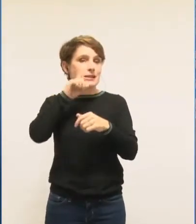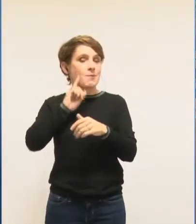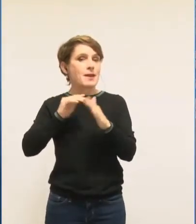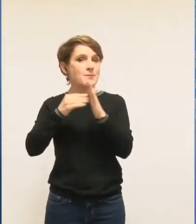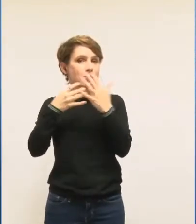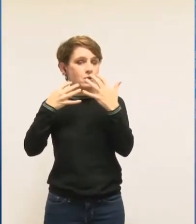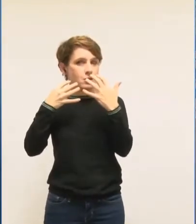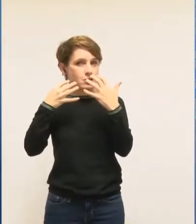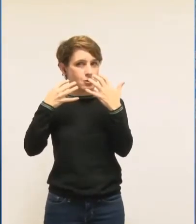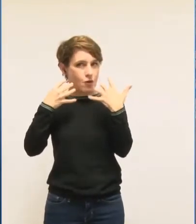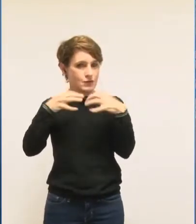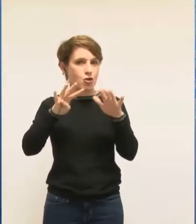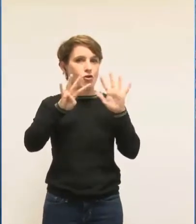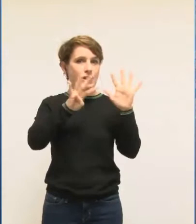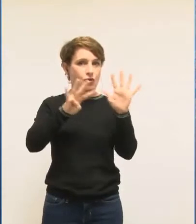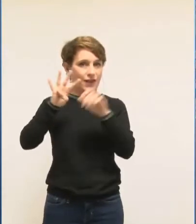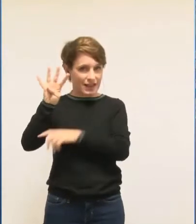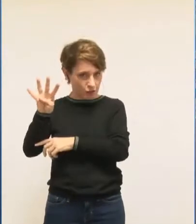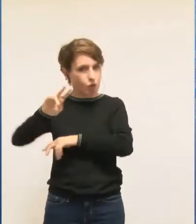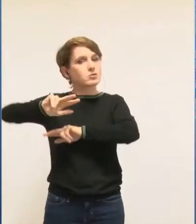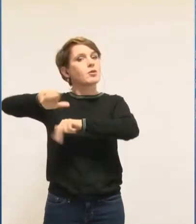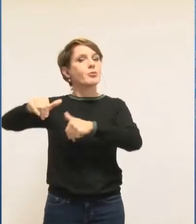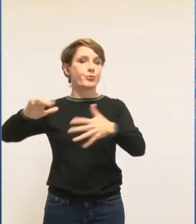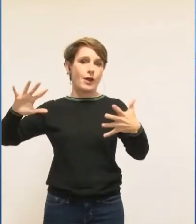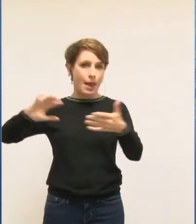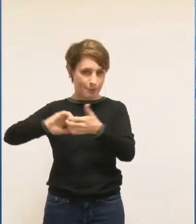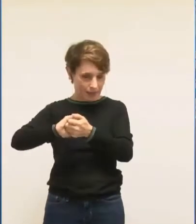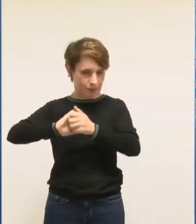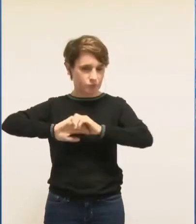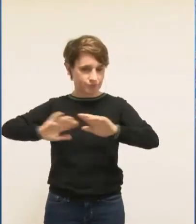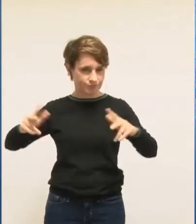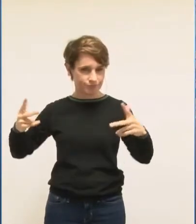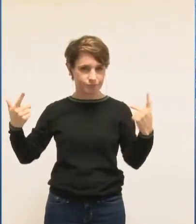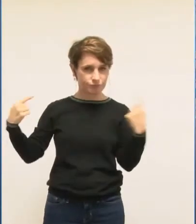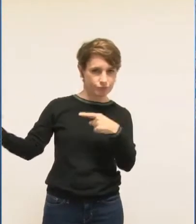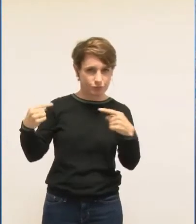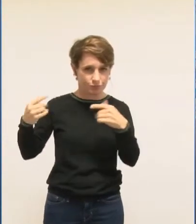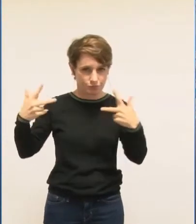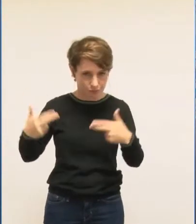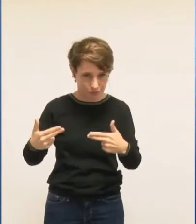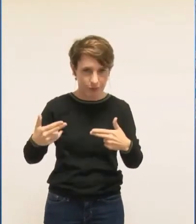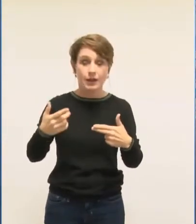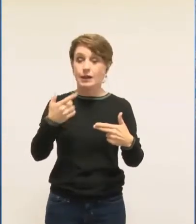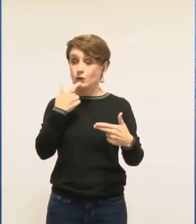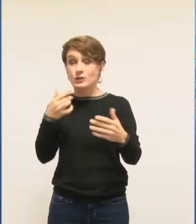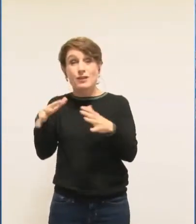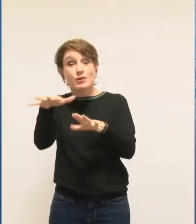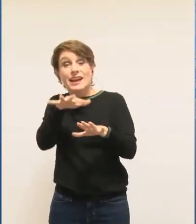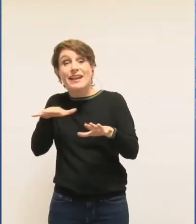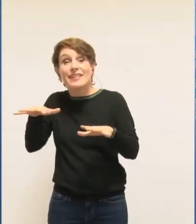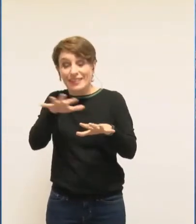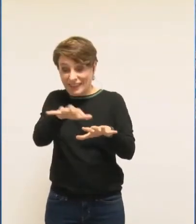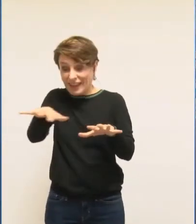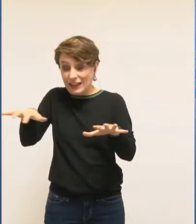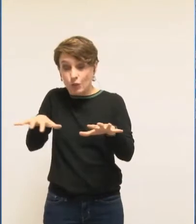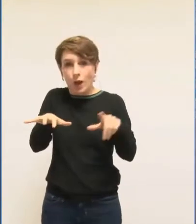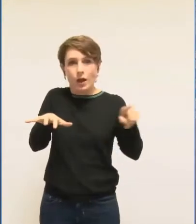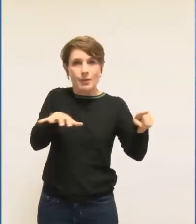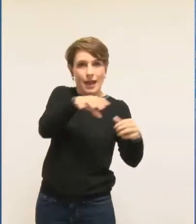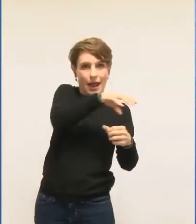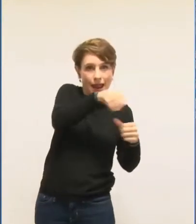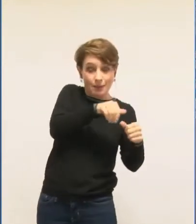de l'Azerbaïdjan. À la suite de cela, l'Arménie occupera 15 à 20% du territoire reconquis autour du